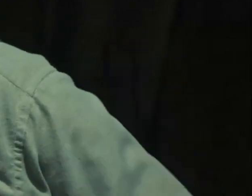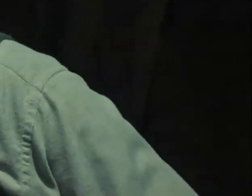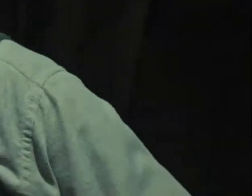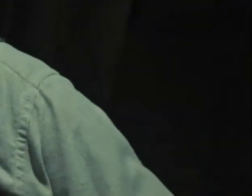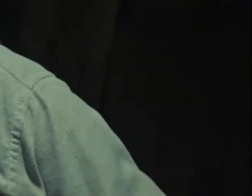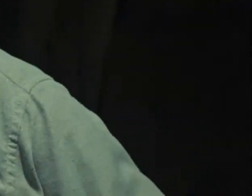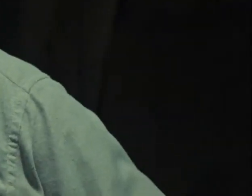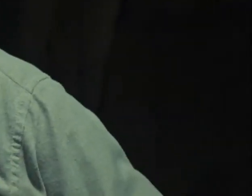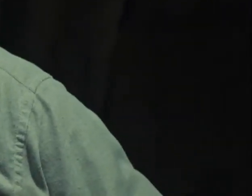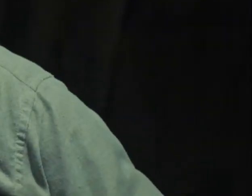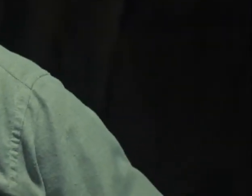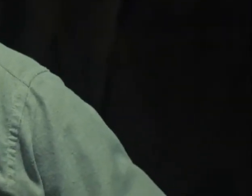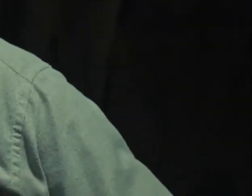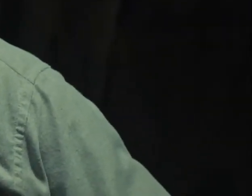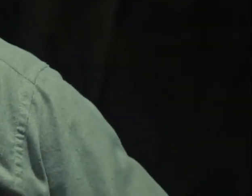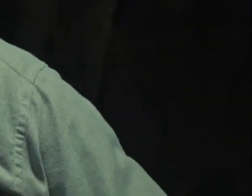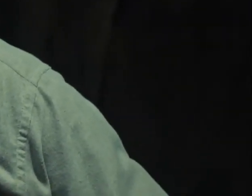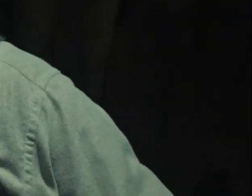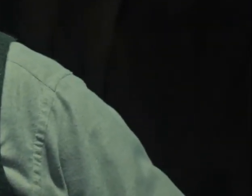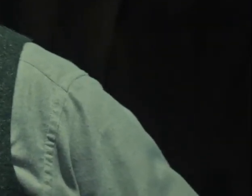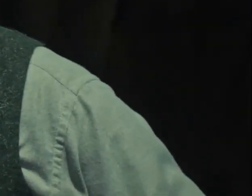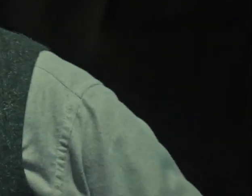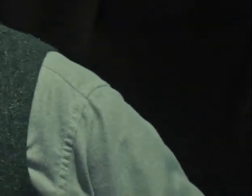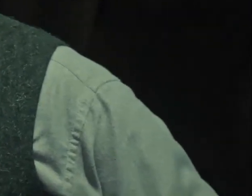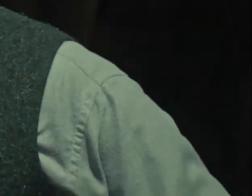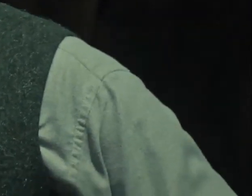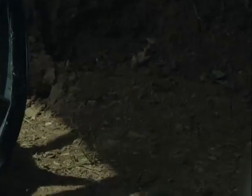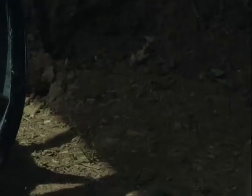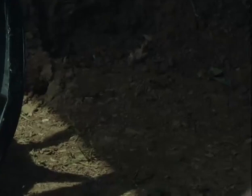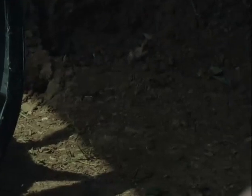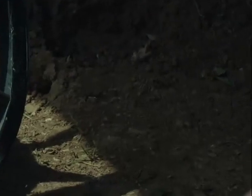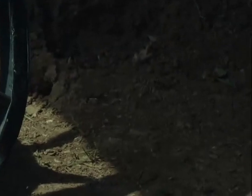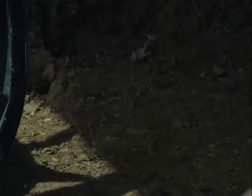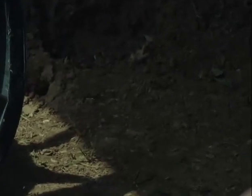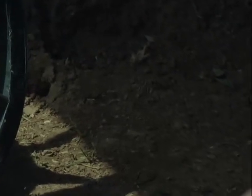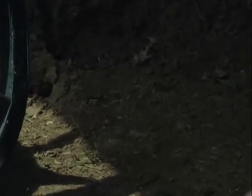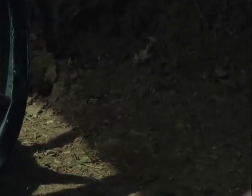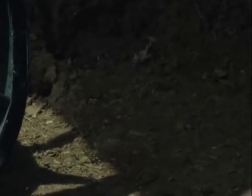Rıza kütüğe dayalı duran tekerleğe bakıyor.